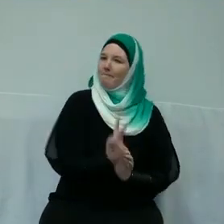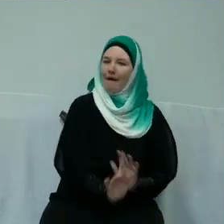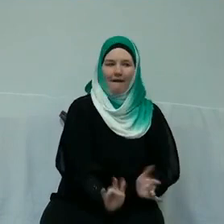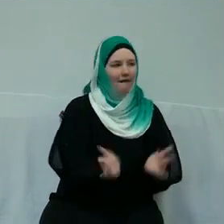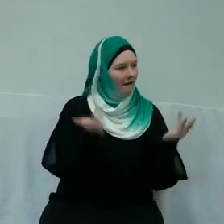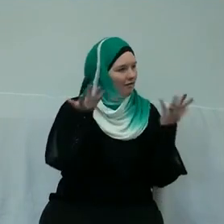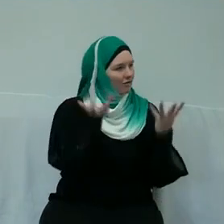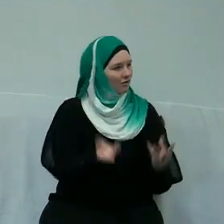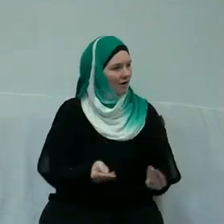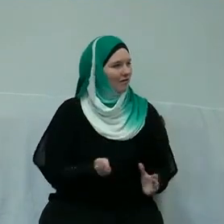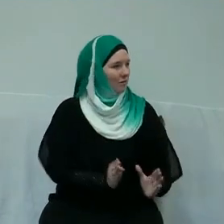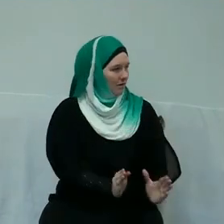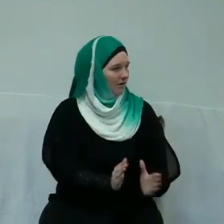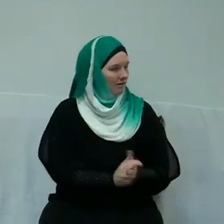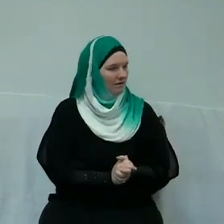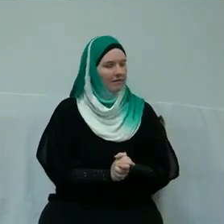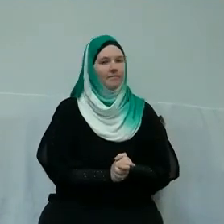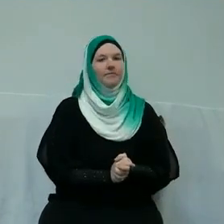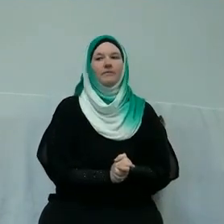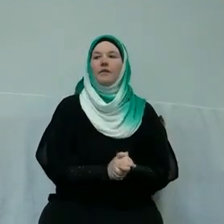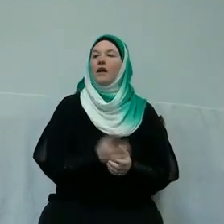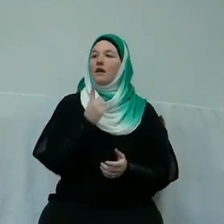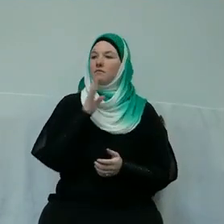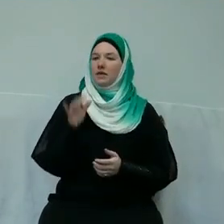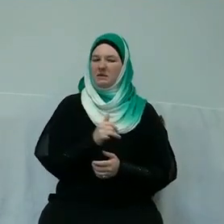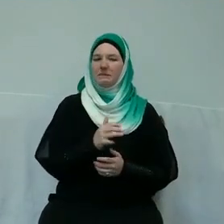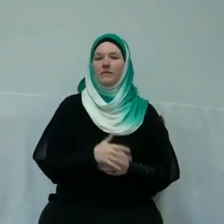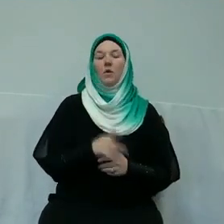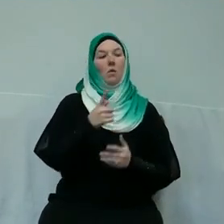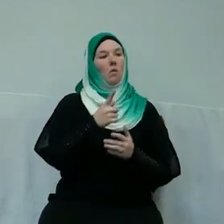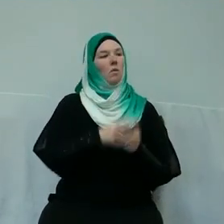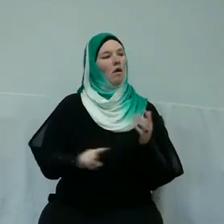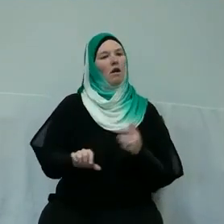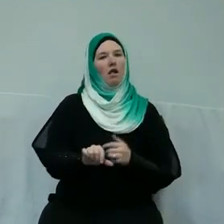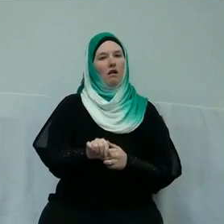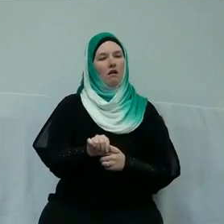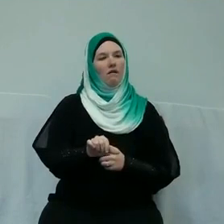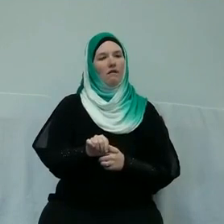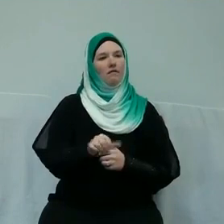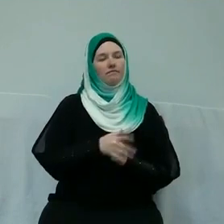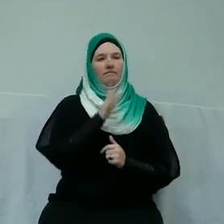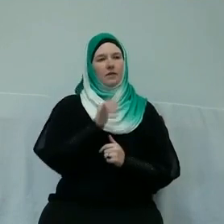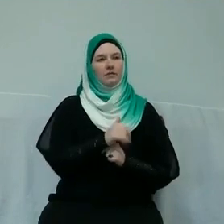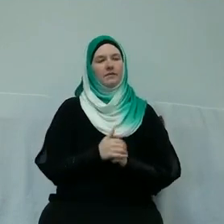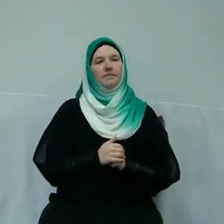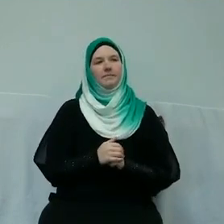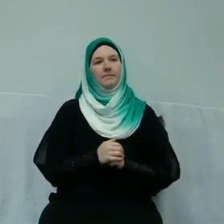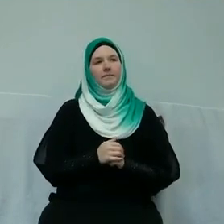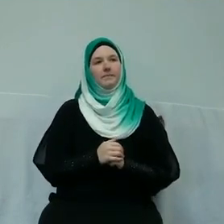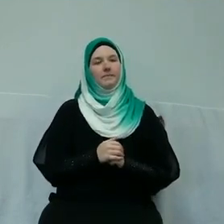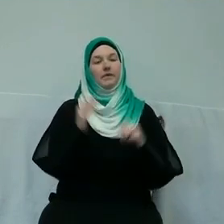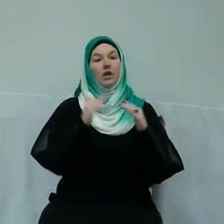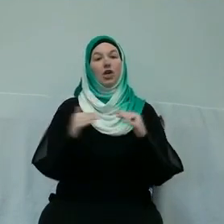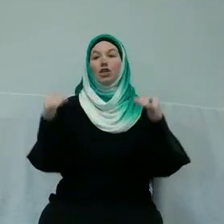يأمر بالعدل What else? والإحسان العدل,